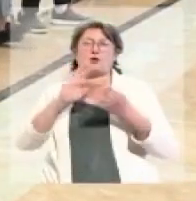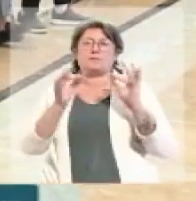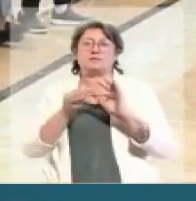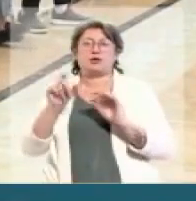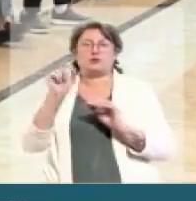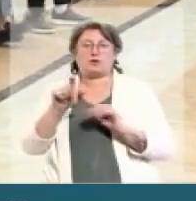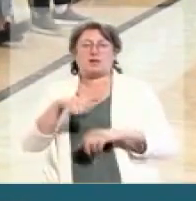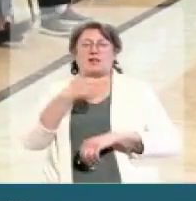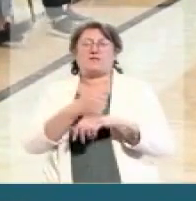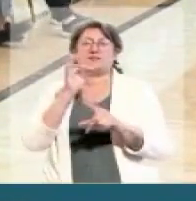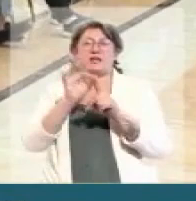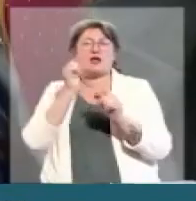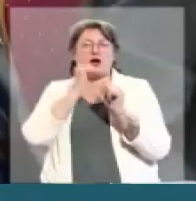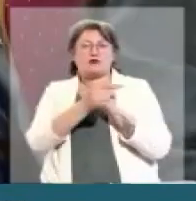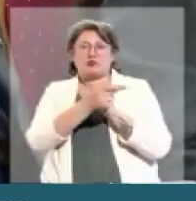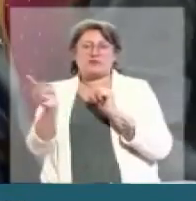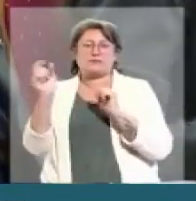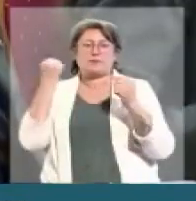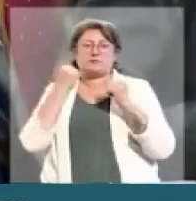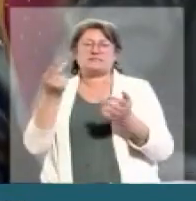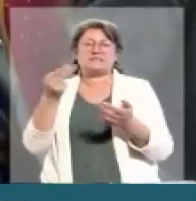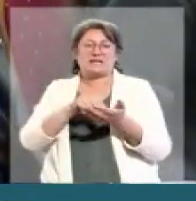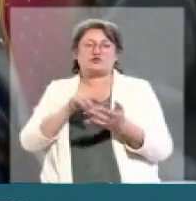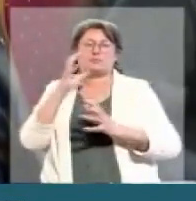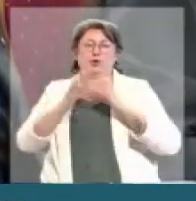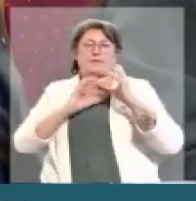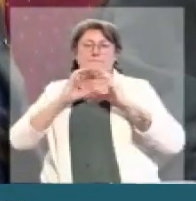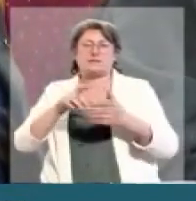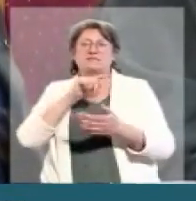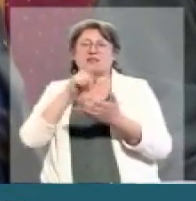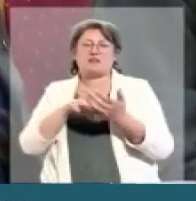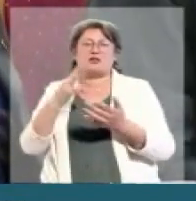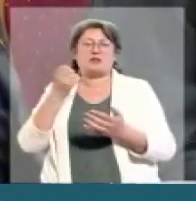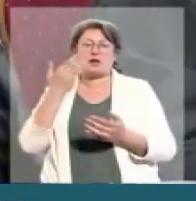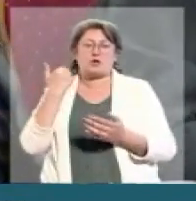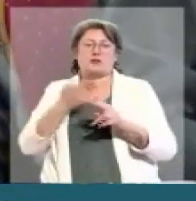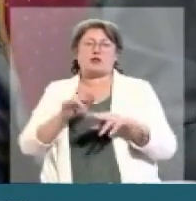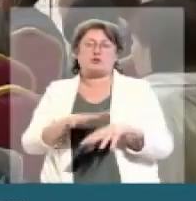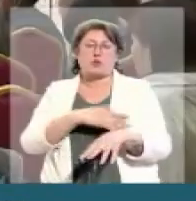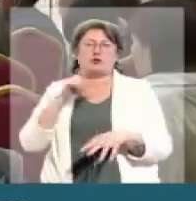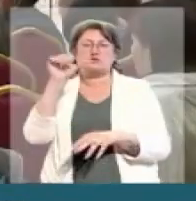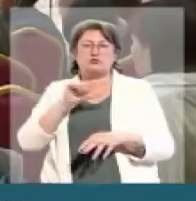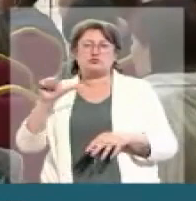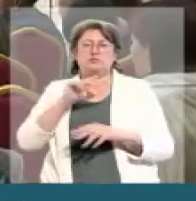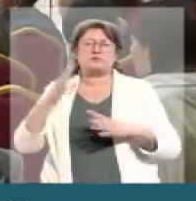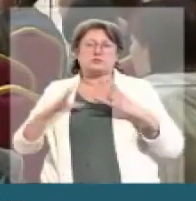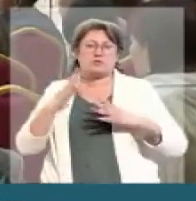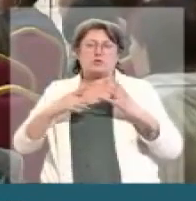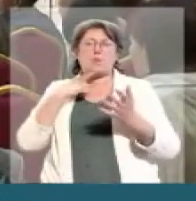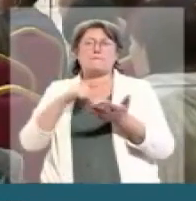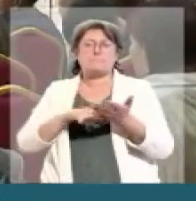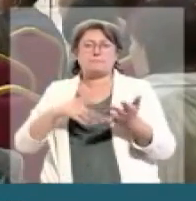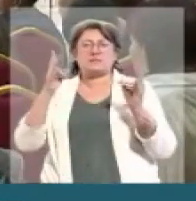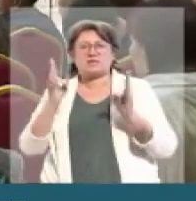Олимпийское золото – главная цель каждого спортсмена. Стать чемпионом мира – задача не из легких. Это долгие часы тренировок, кровавые мозоли